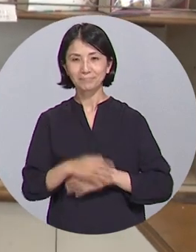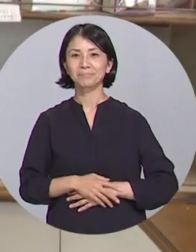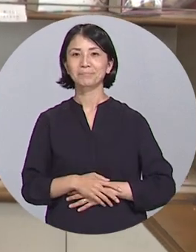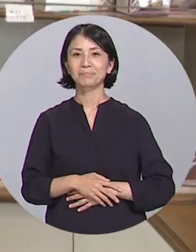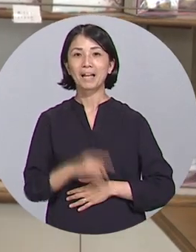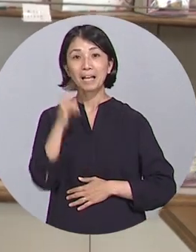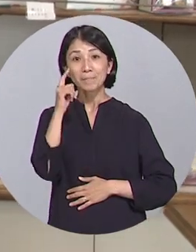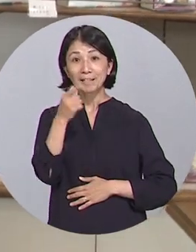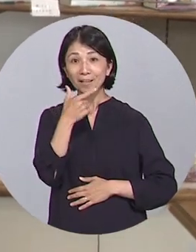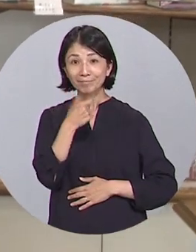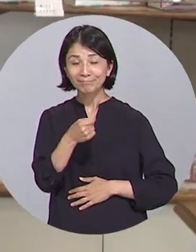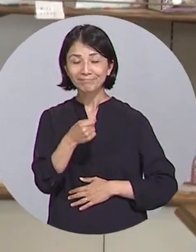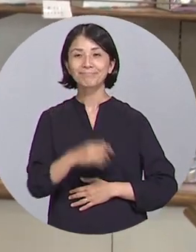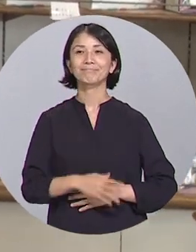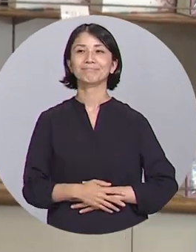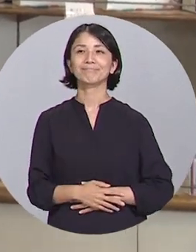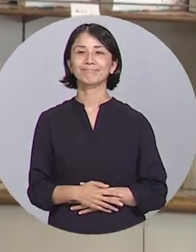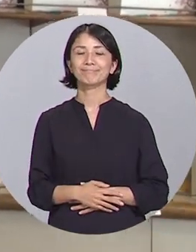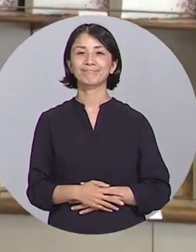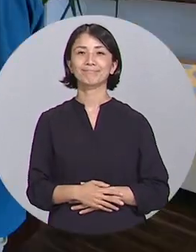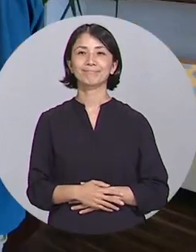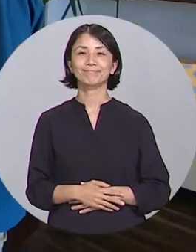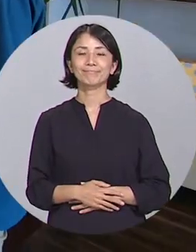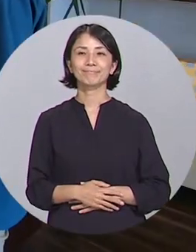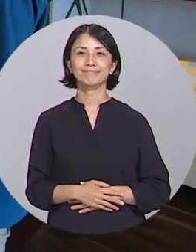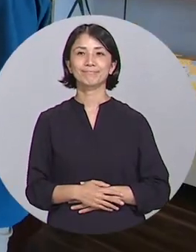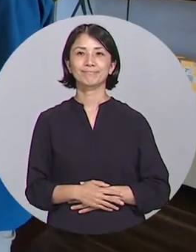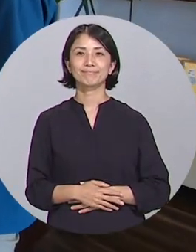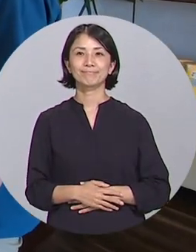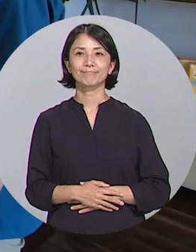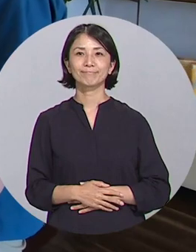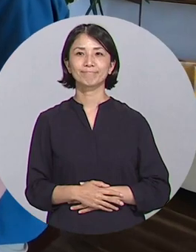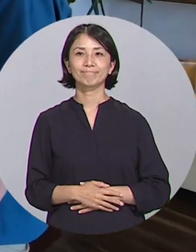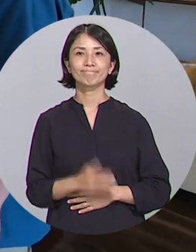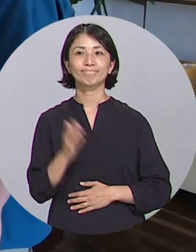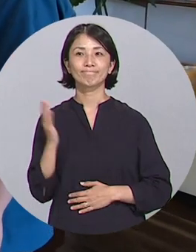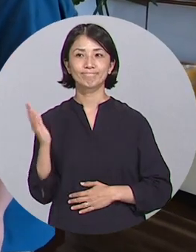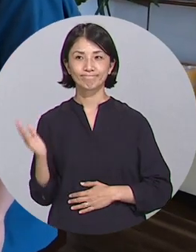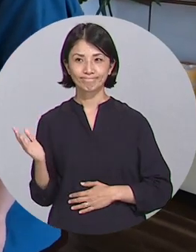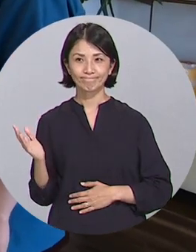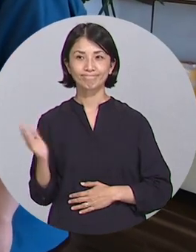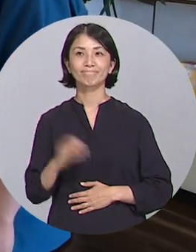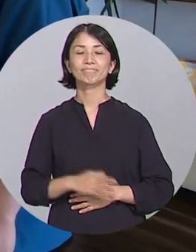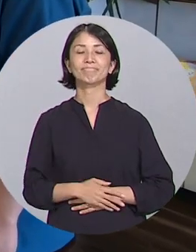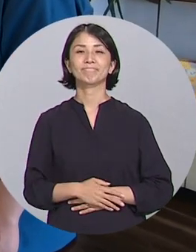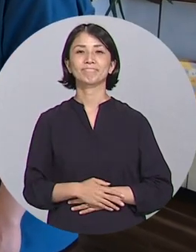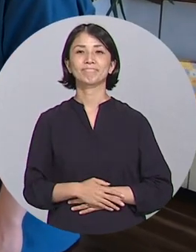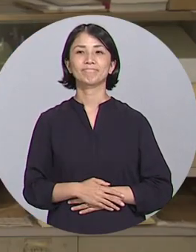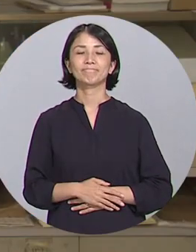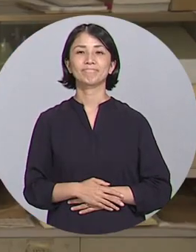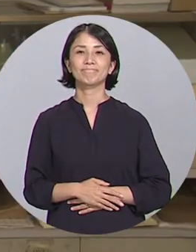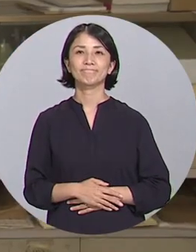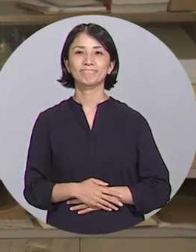っと早速見せていただいてもよろしいですか？ はい、はい、こちらになります。